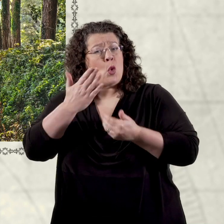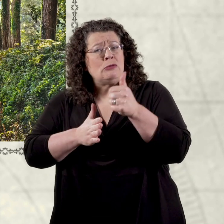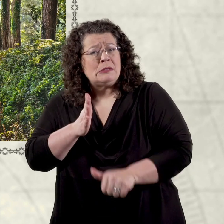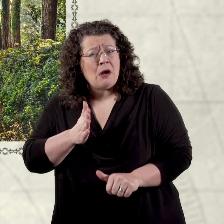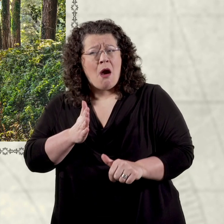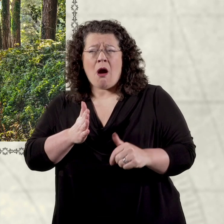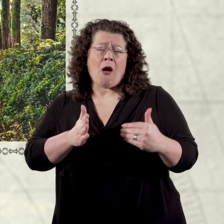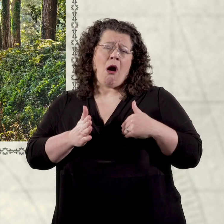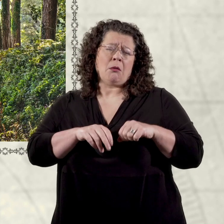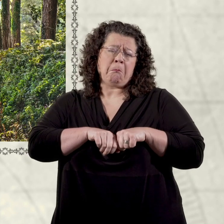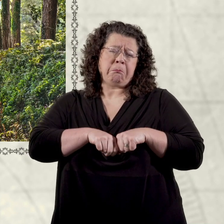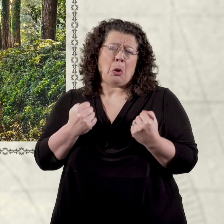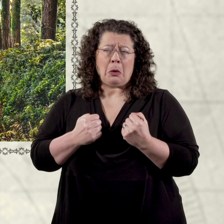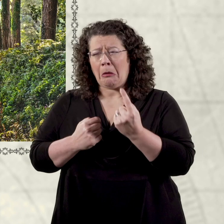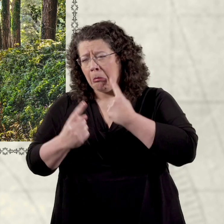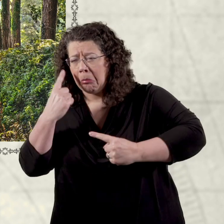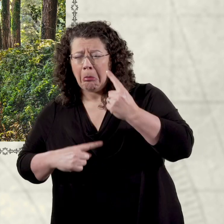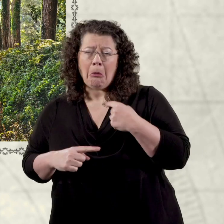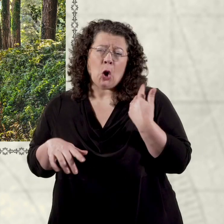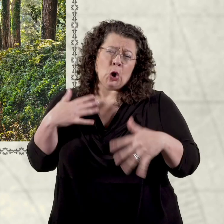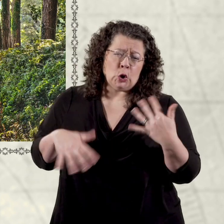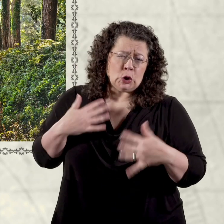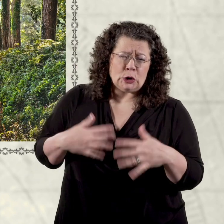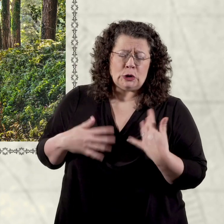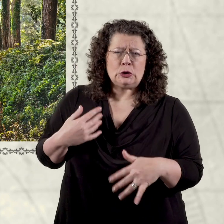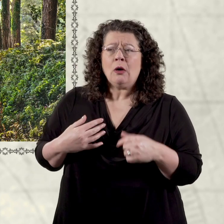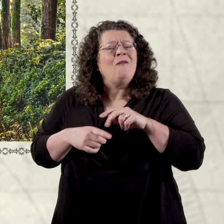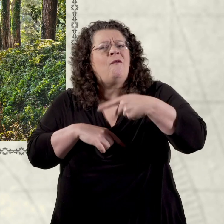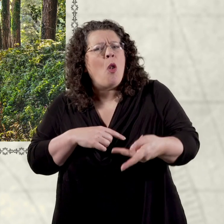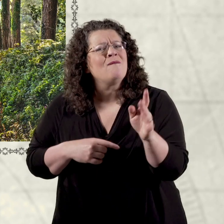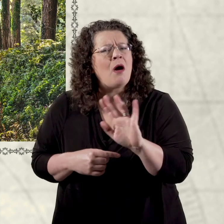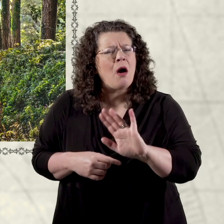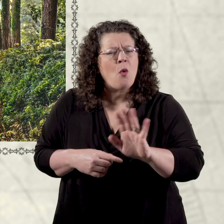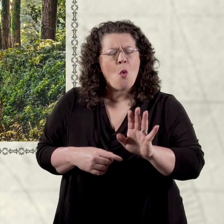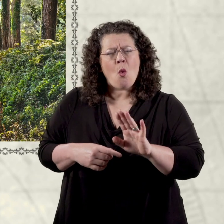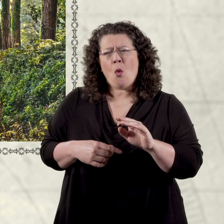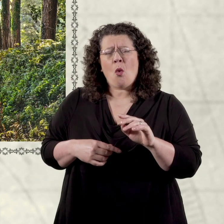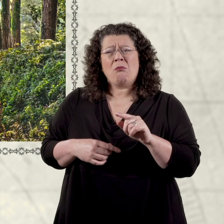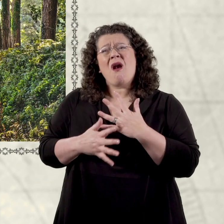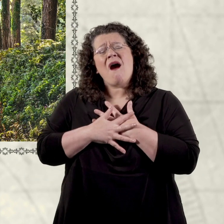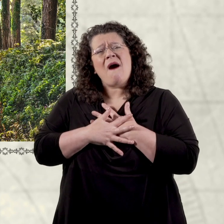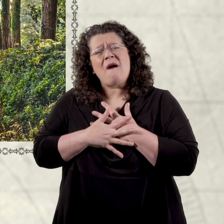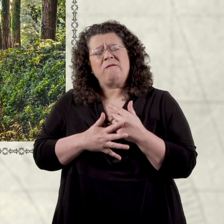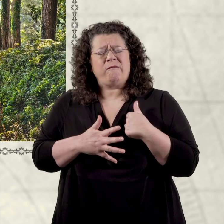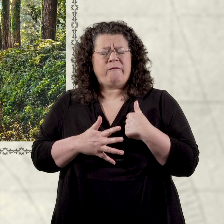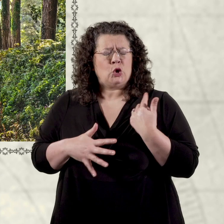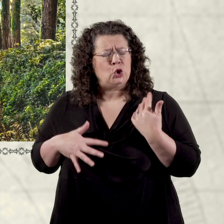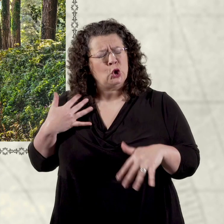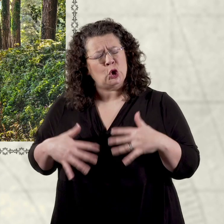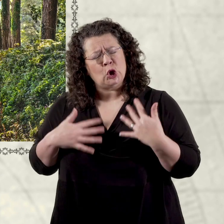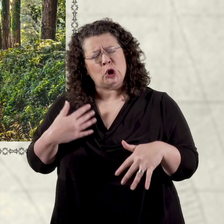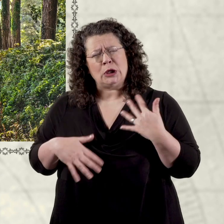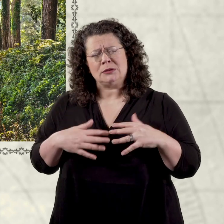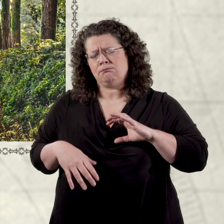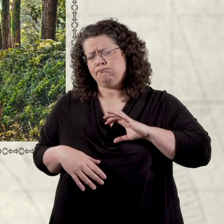cychwyn. Dwi'n crio wedi fy mrifo. Na, dwi'n di disgyn a llosgi'n hun am bu felly. Wedi fy